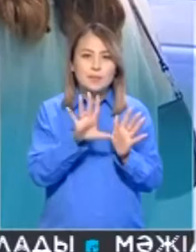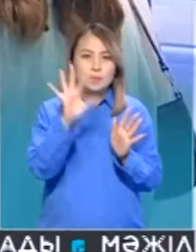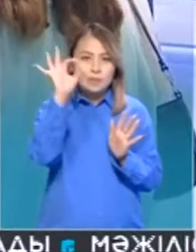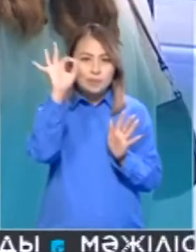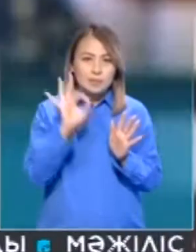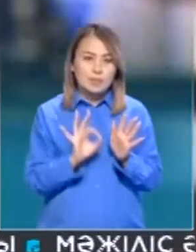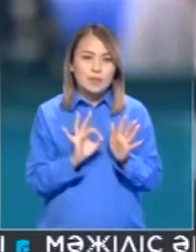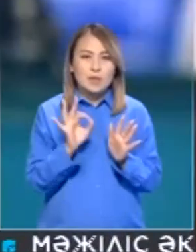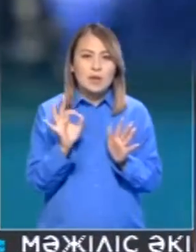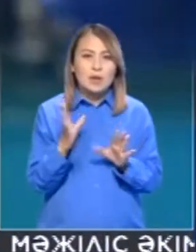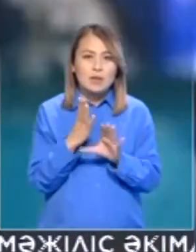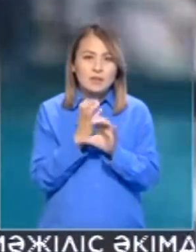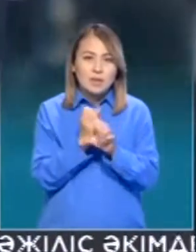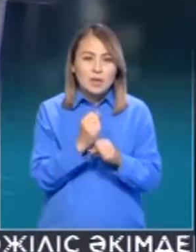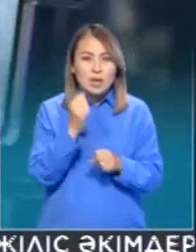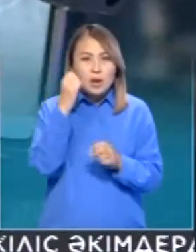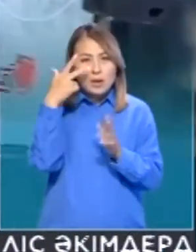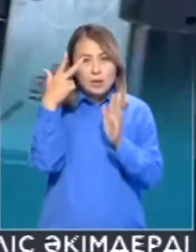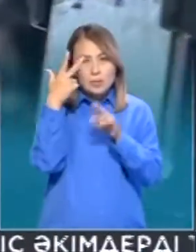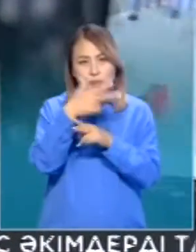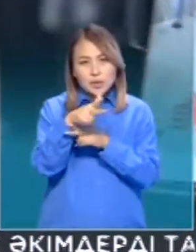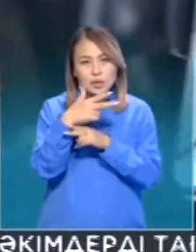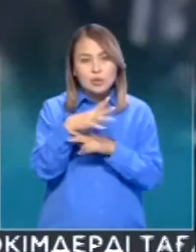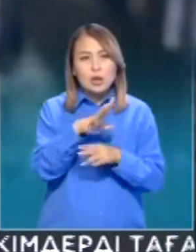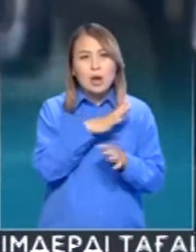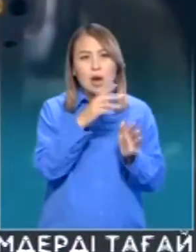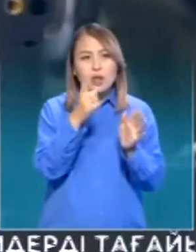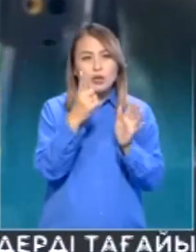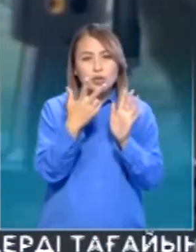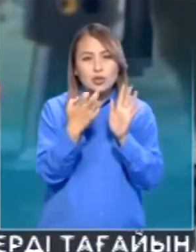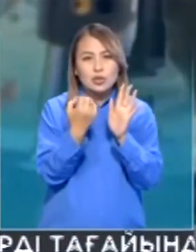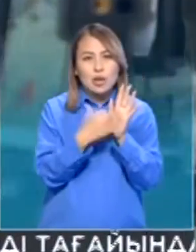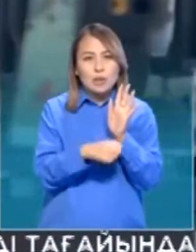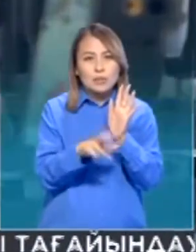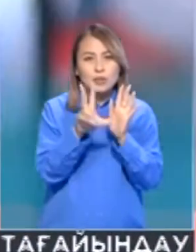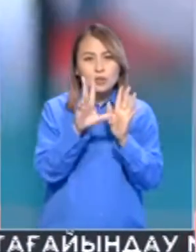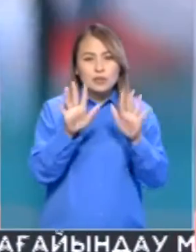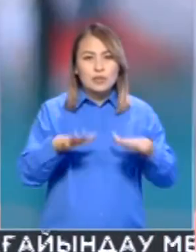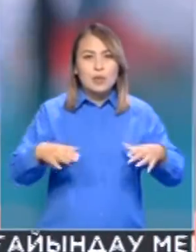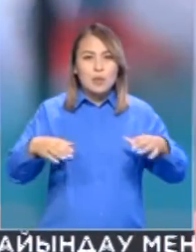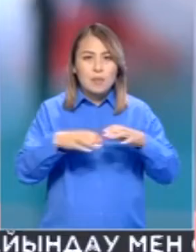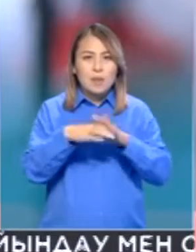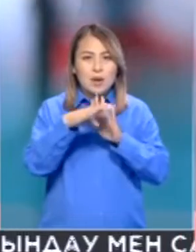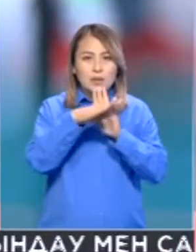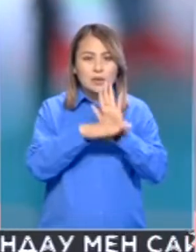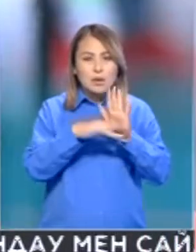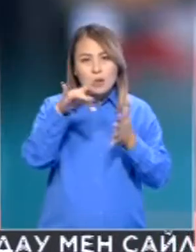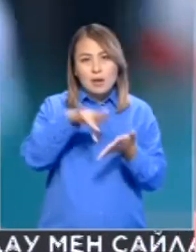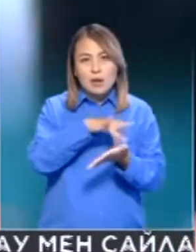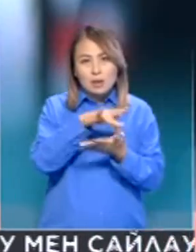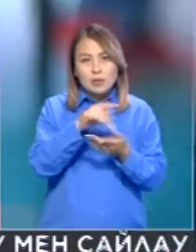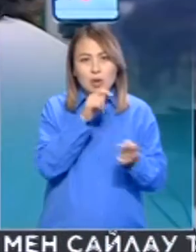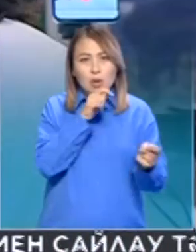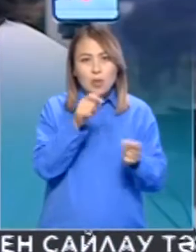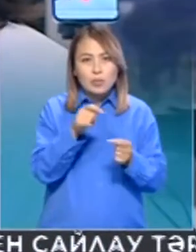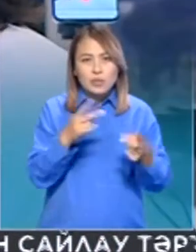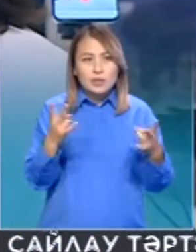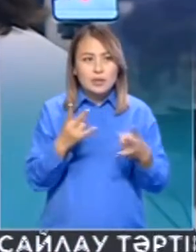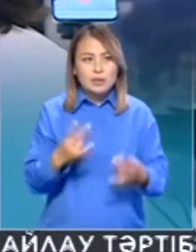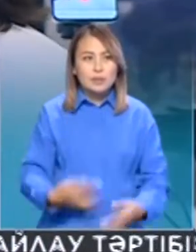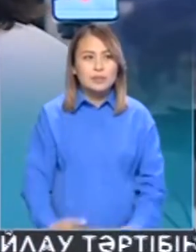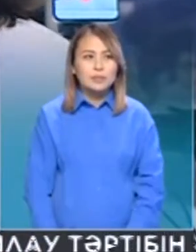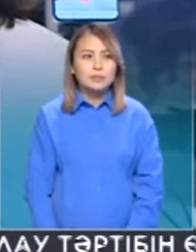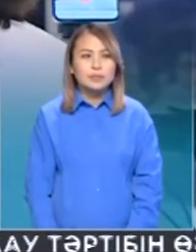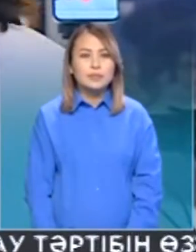тұтынуға мүмкіндік береді. Ал бейне жазбаны 360 бағытта онлайн түсірудің мына тәсілі қаланың қауіпсіздігі үшін керек ақ.